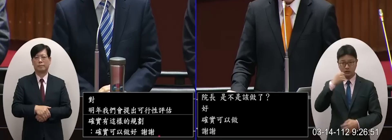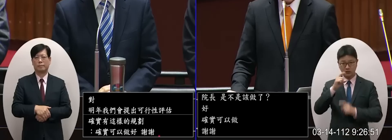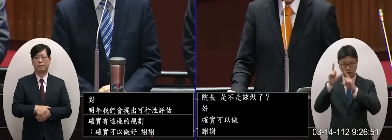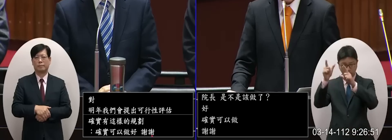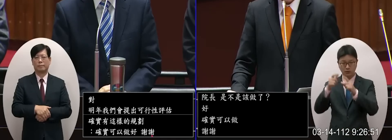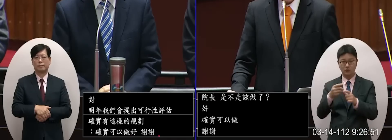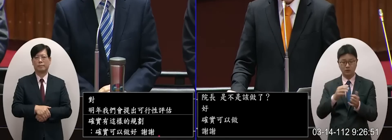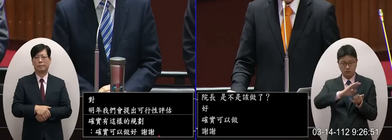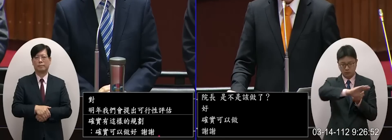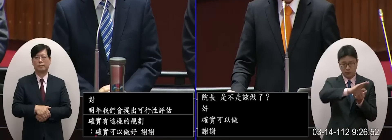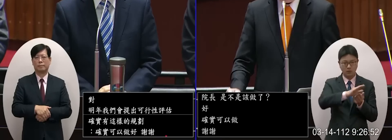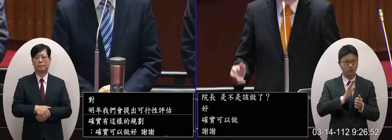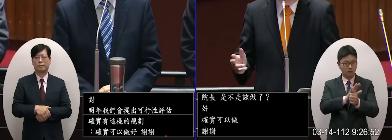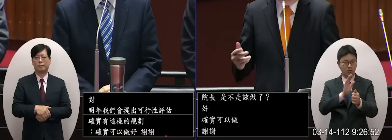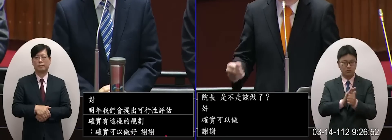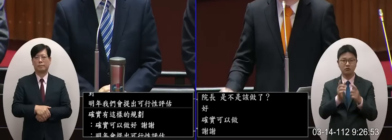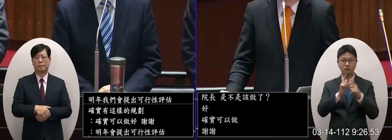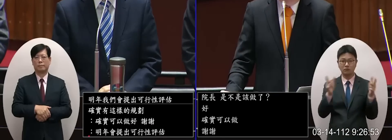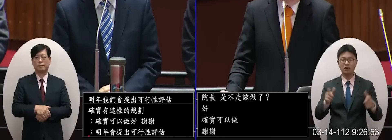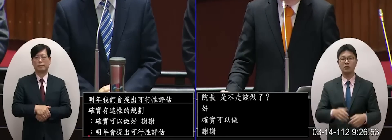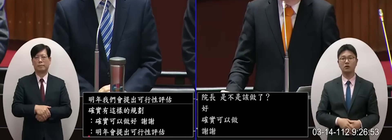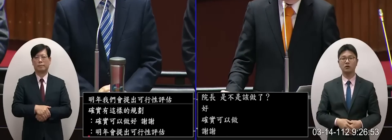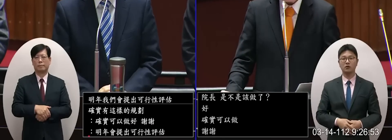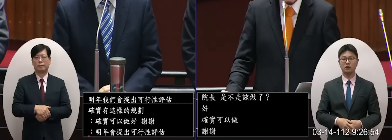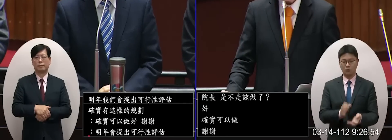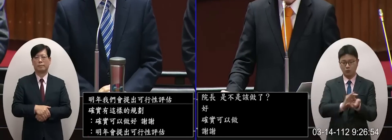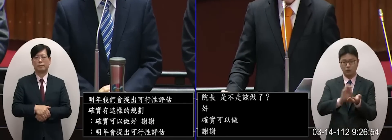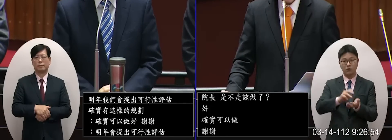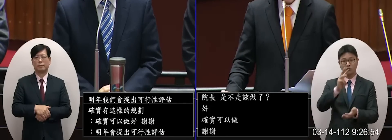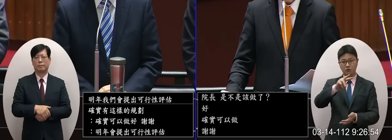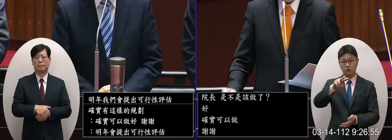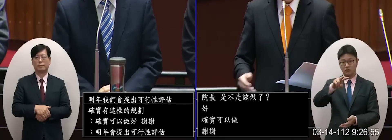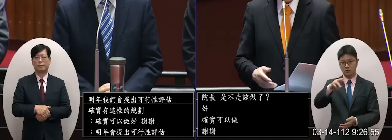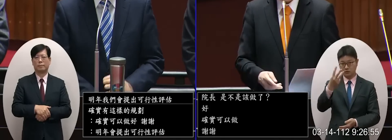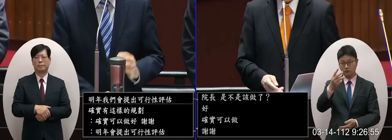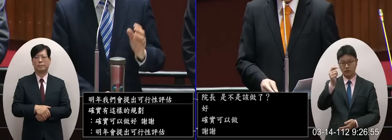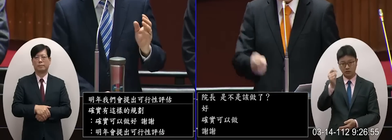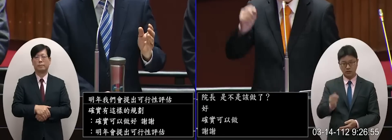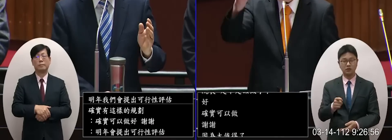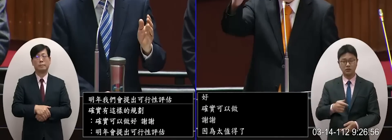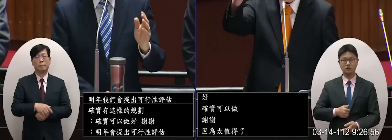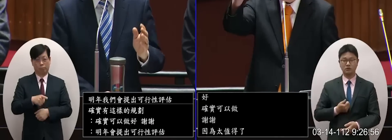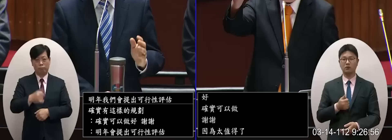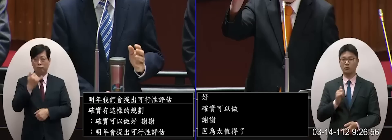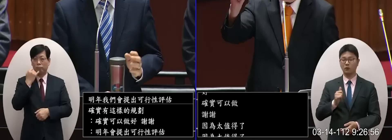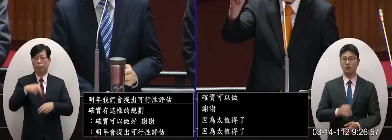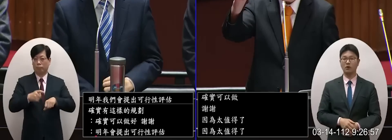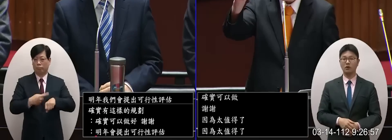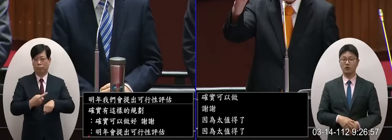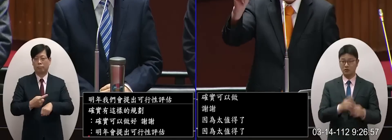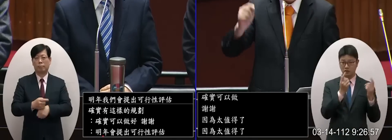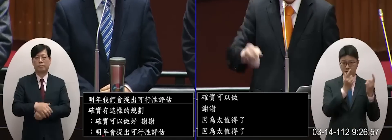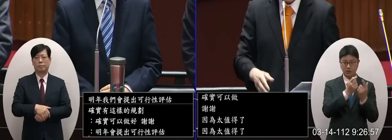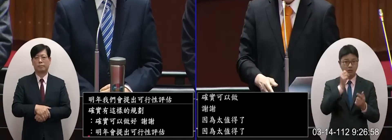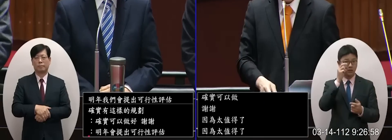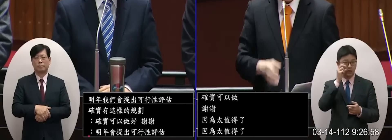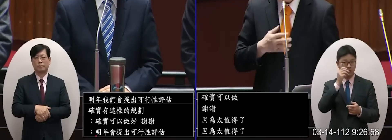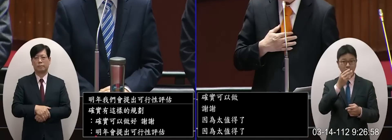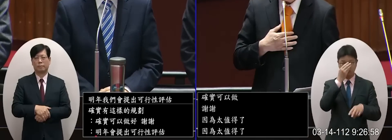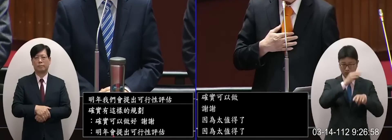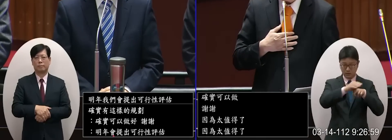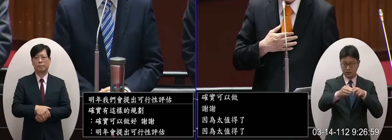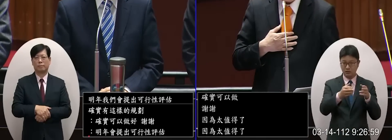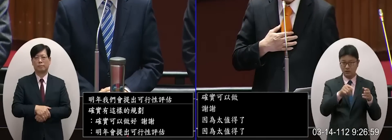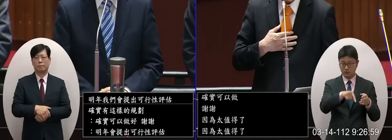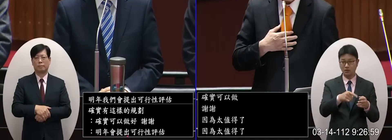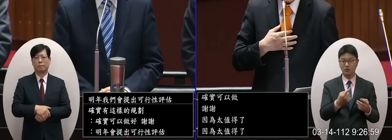助，还区区的2300亿。 对，这个可行性 比起一个台北宜兰高铁段，北